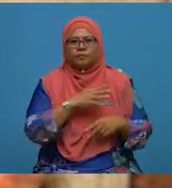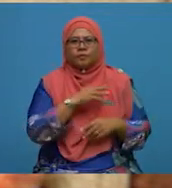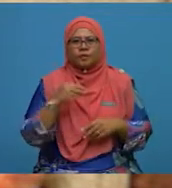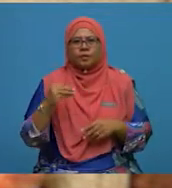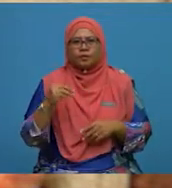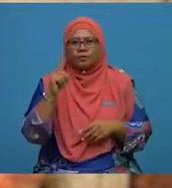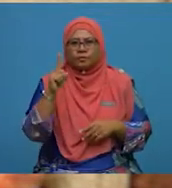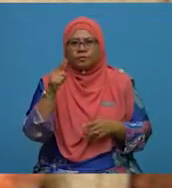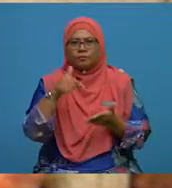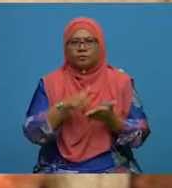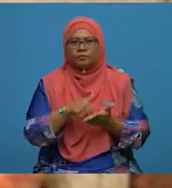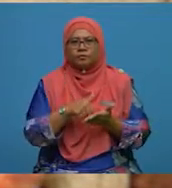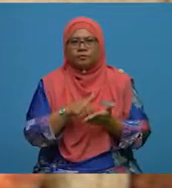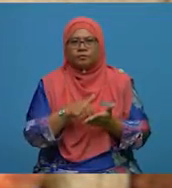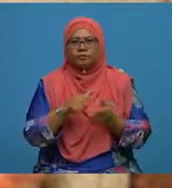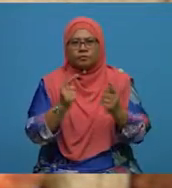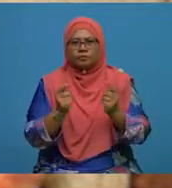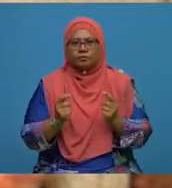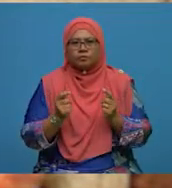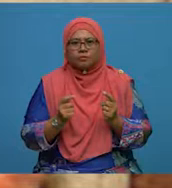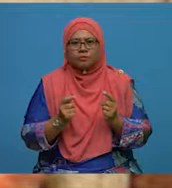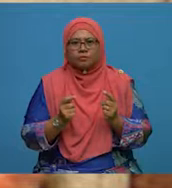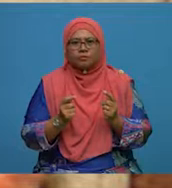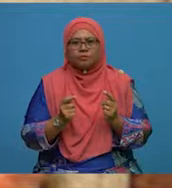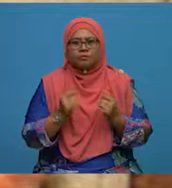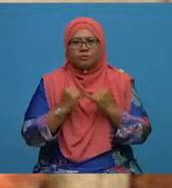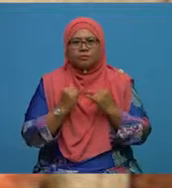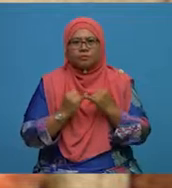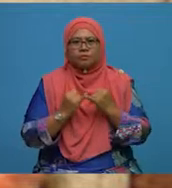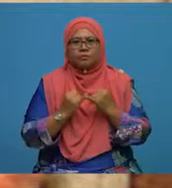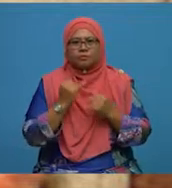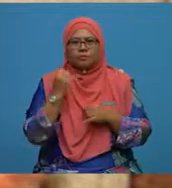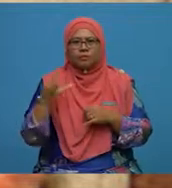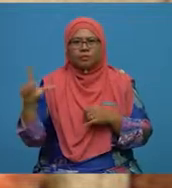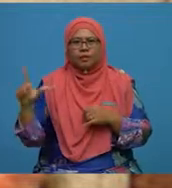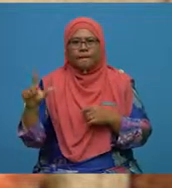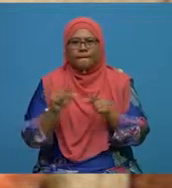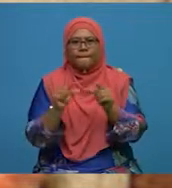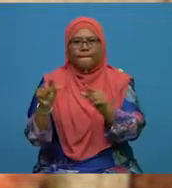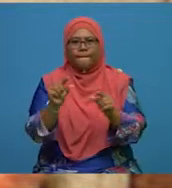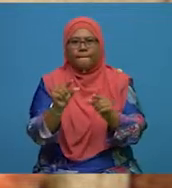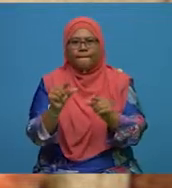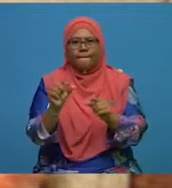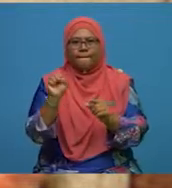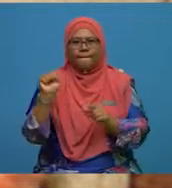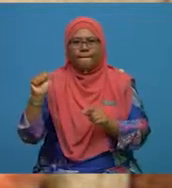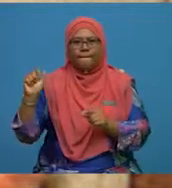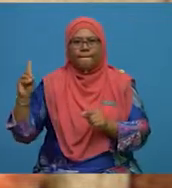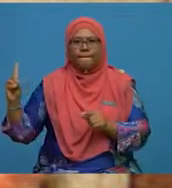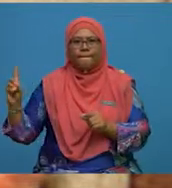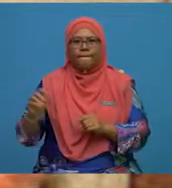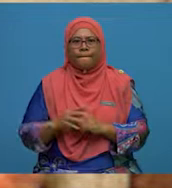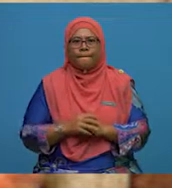Dan satu lagi reaksi, iaitu reaksi yang terakhir, ialah gerakan Sa'ad